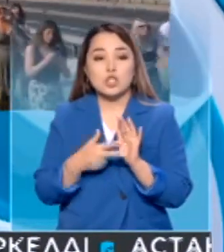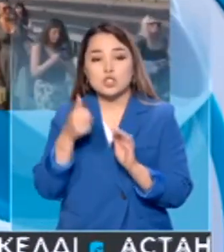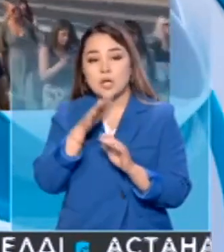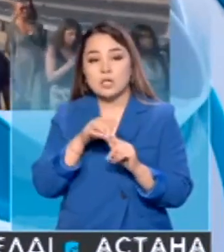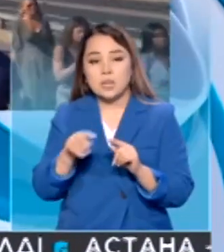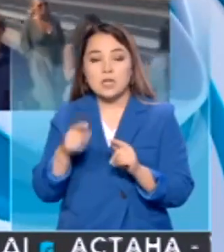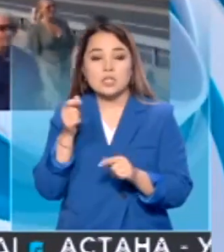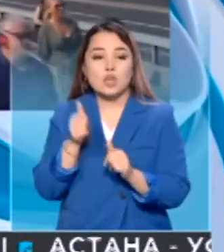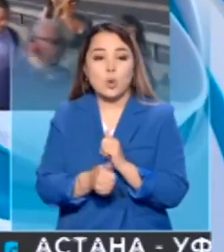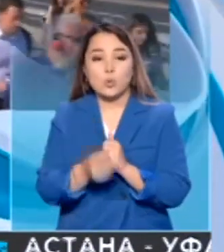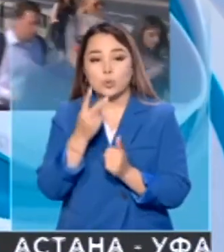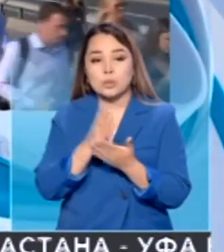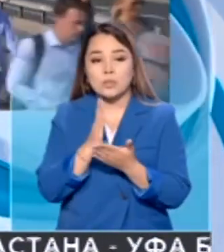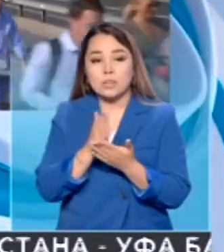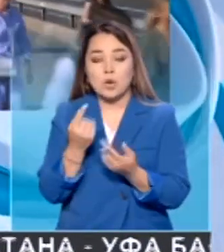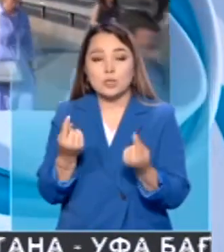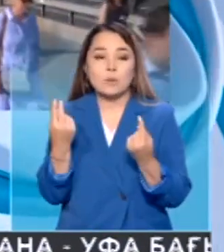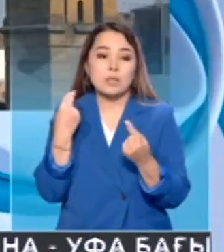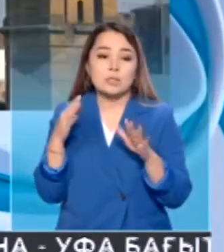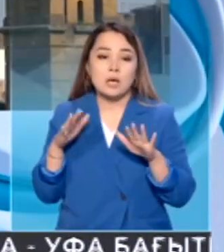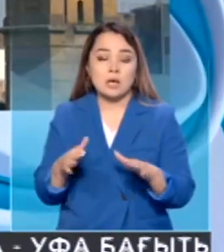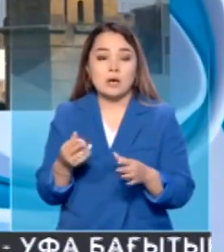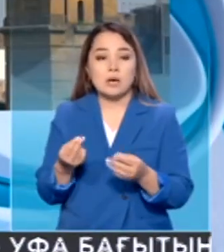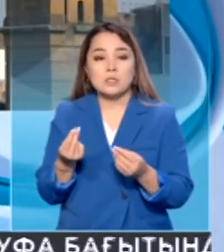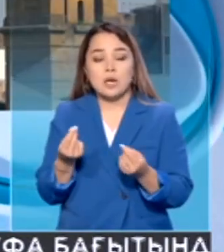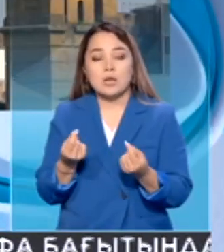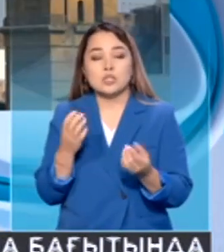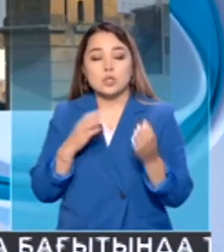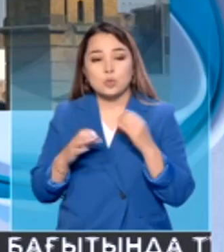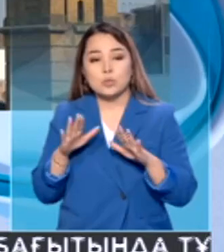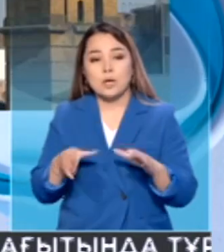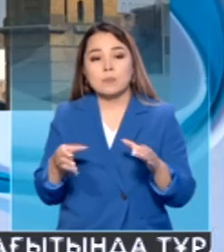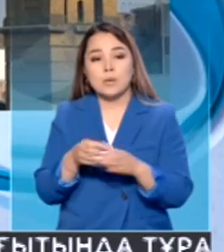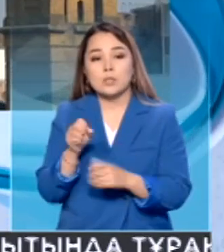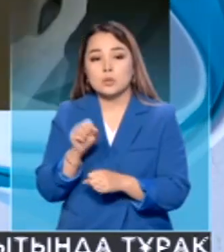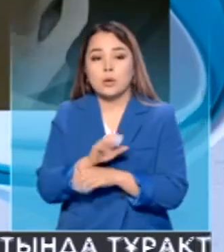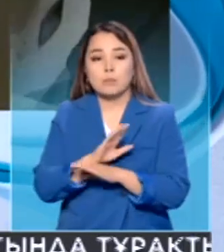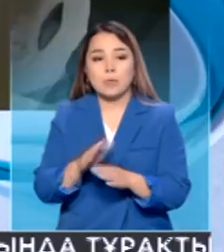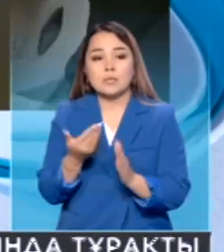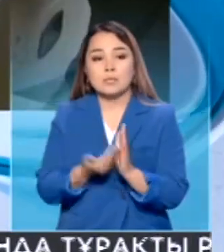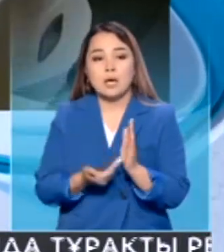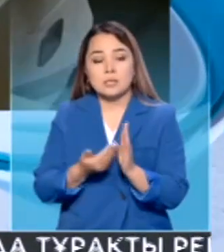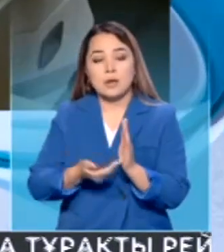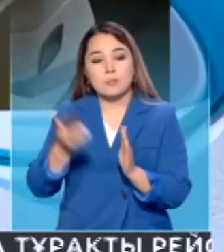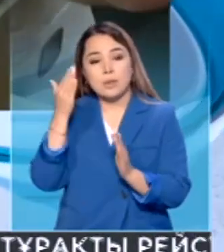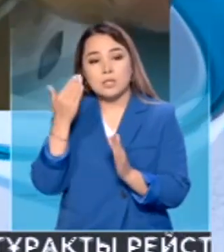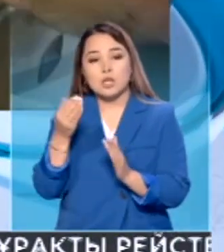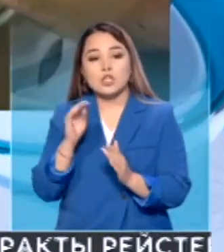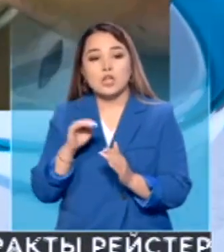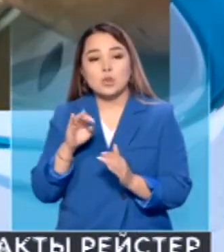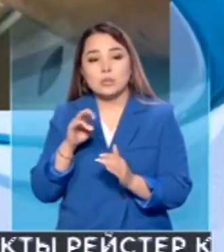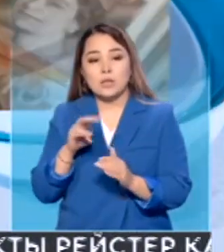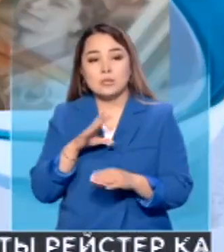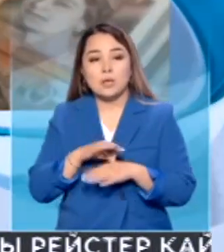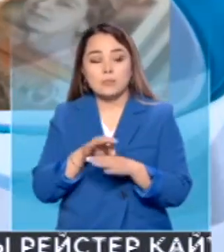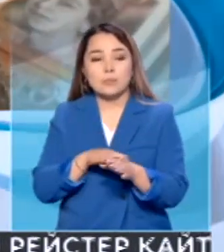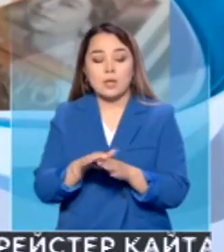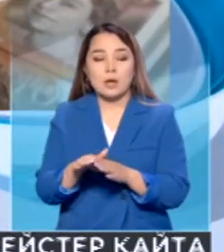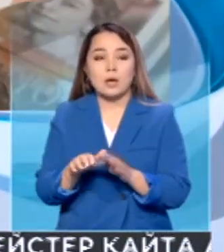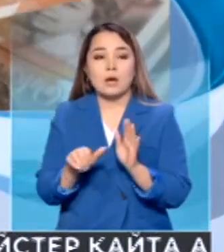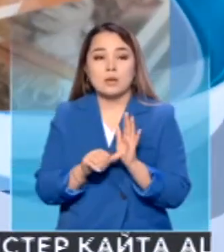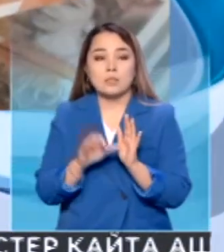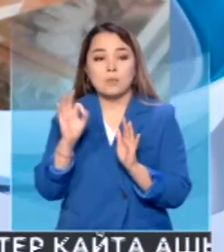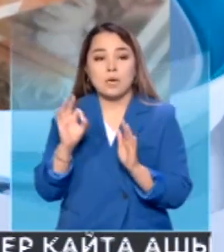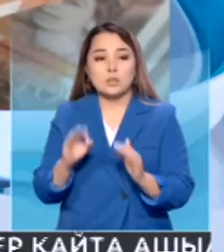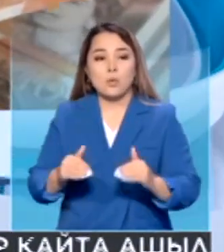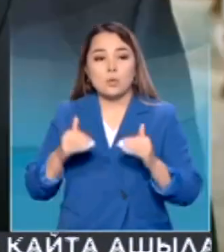бергі рекордтық көрсеткіш. Ұлыбританияның бас қаржы институты мұнымен тоқтамақ емес. Сарапшылардың пікірінше, желтоқсанда мөлшерлеме 6%-ға өседі